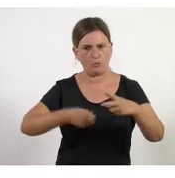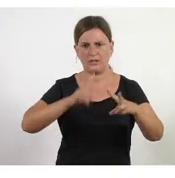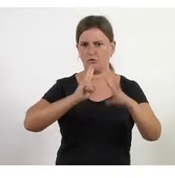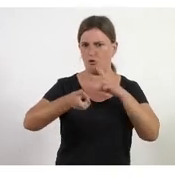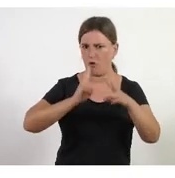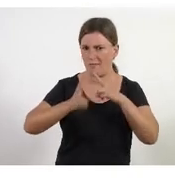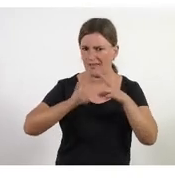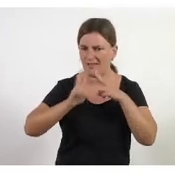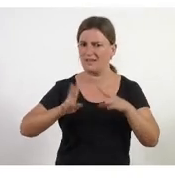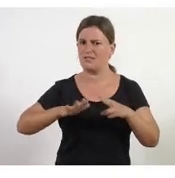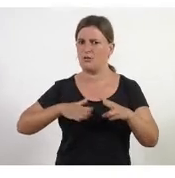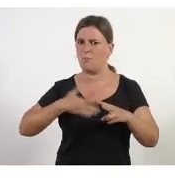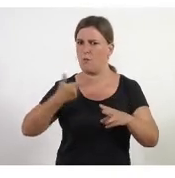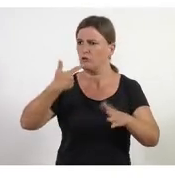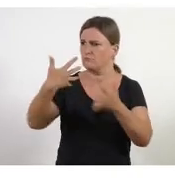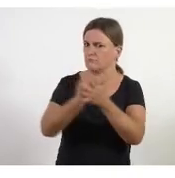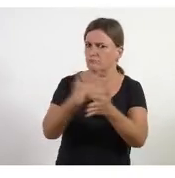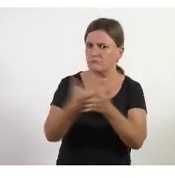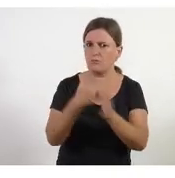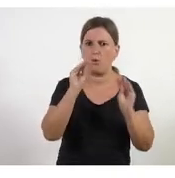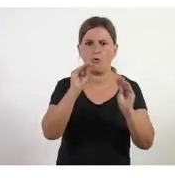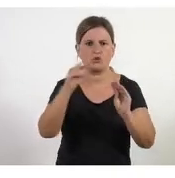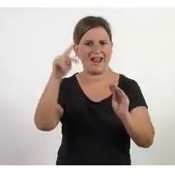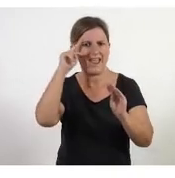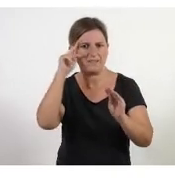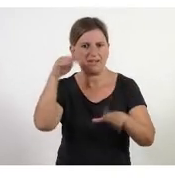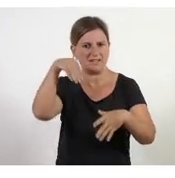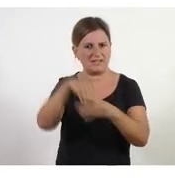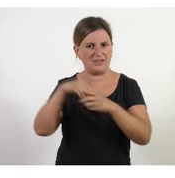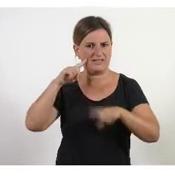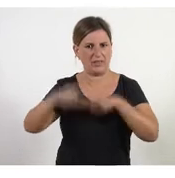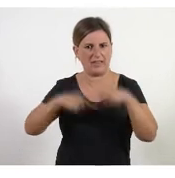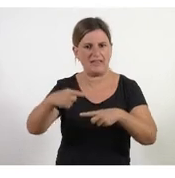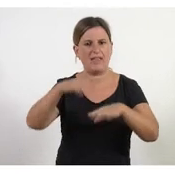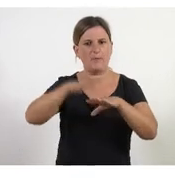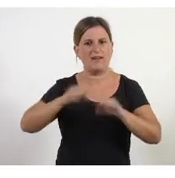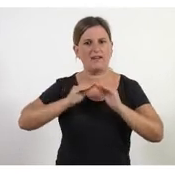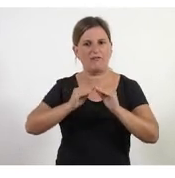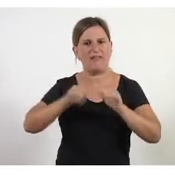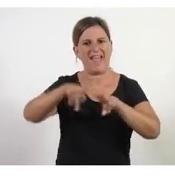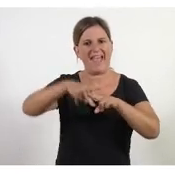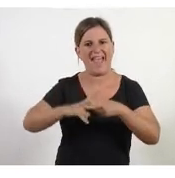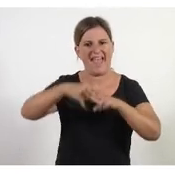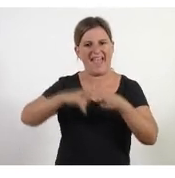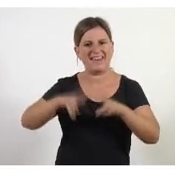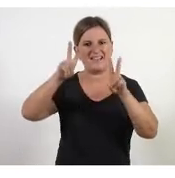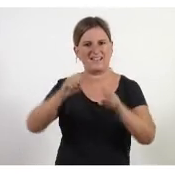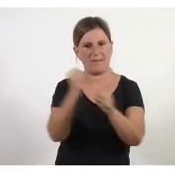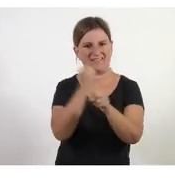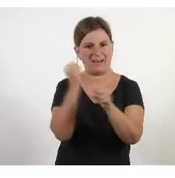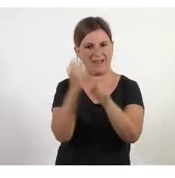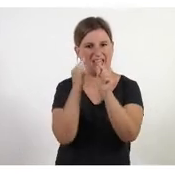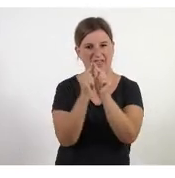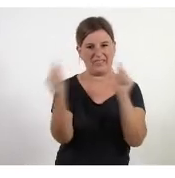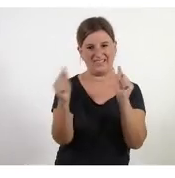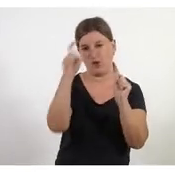podeu parlar sobre les vostres experiències en el dia a dia en la implementació d'eines de teletreball, que és el tema d'avui. Ho podeu fer a